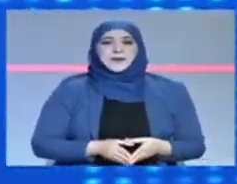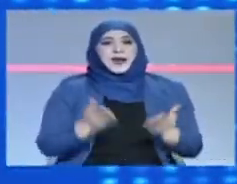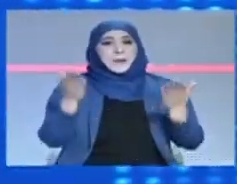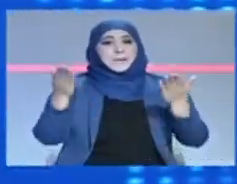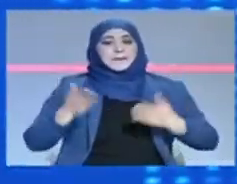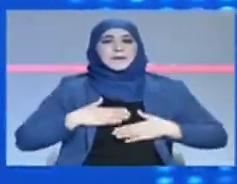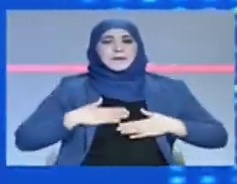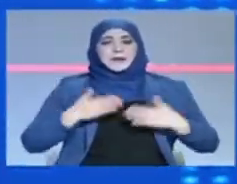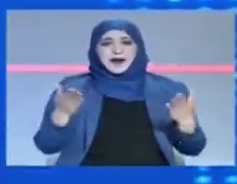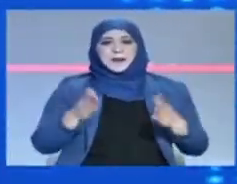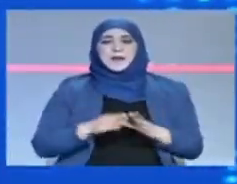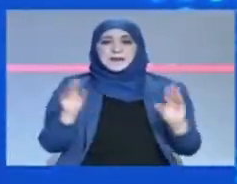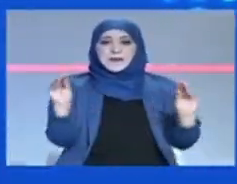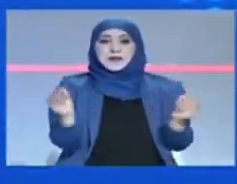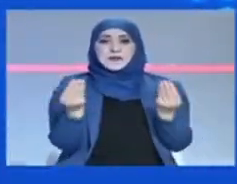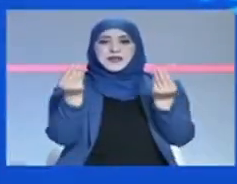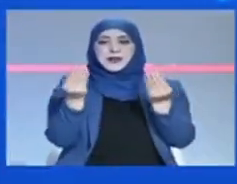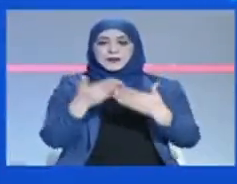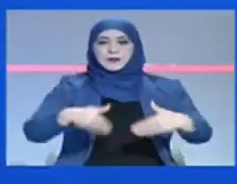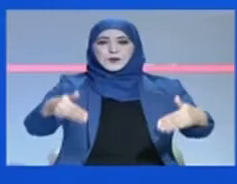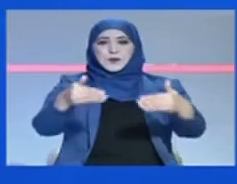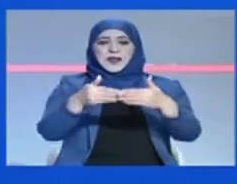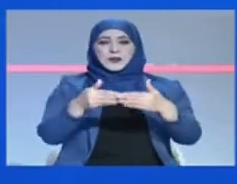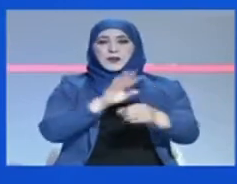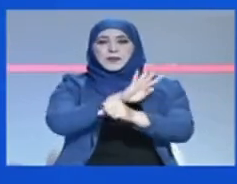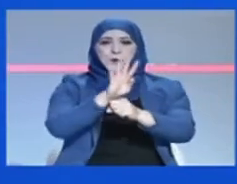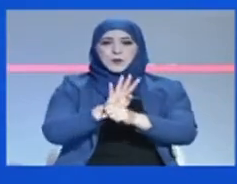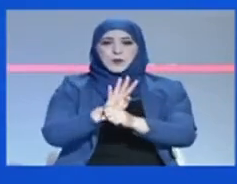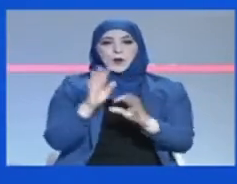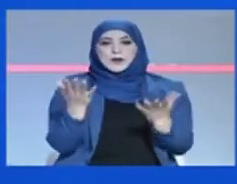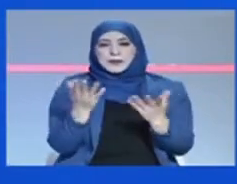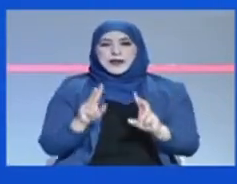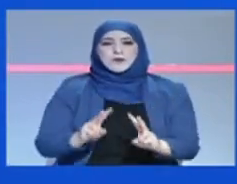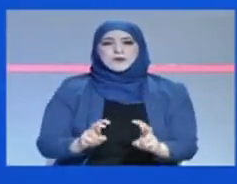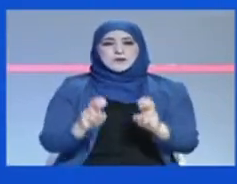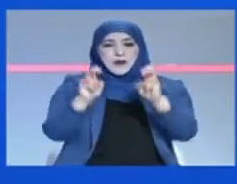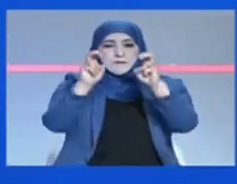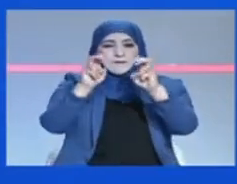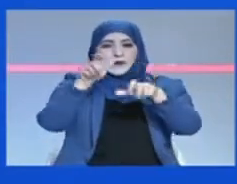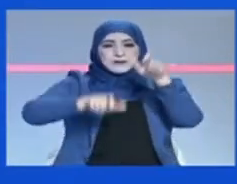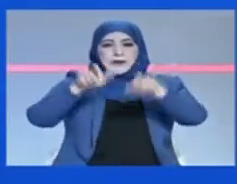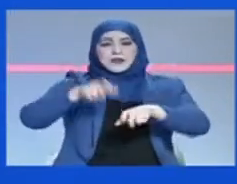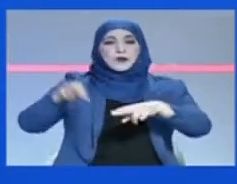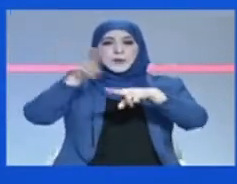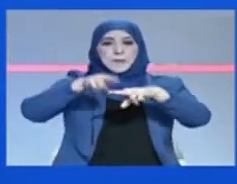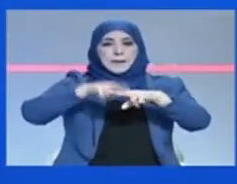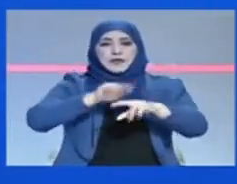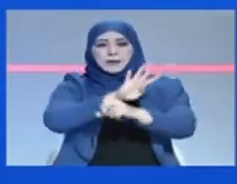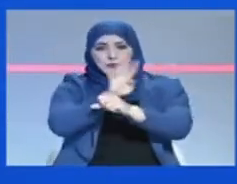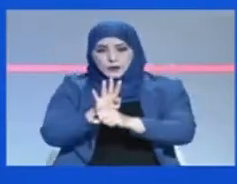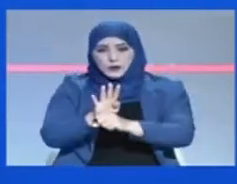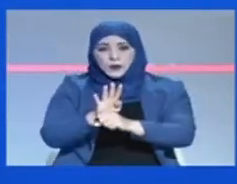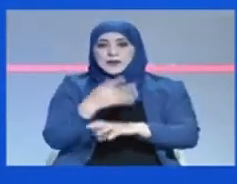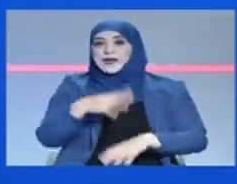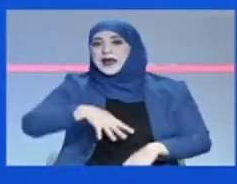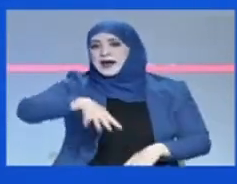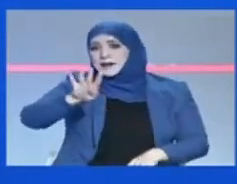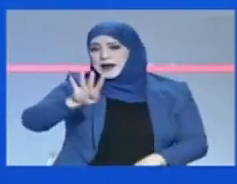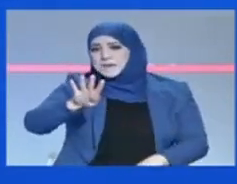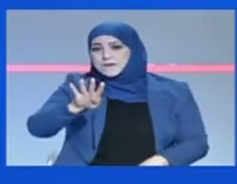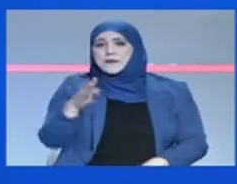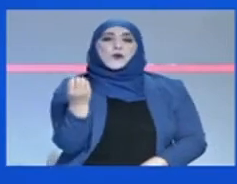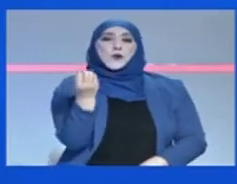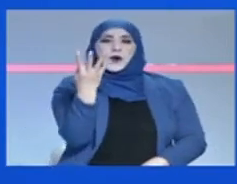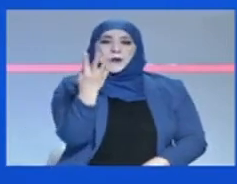أهلا بكم. البداية بتطورات الوضع الوبائي، حيث ارتفع عدد الوفيات جراء فيروس كورونا إلى